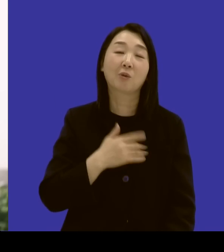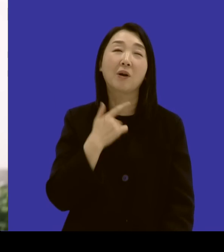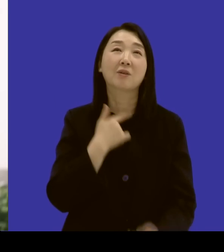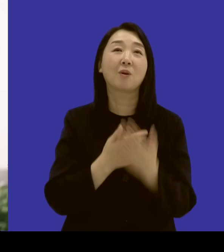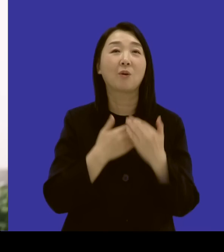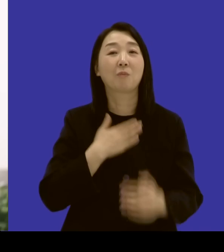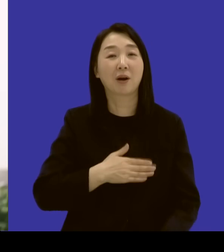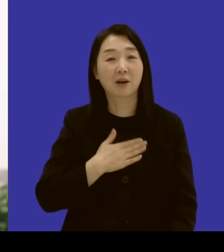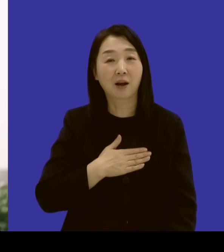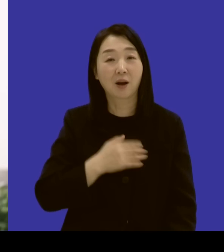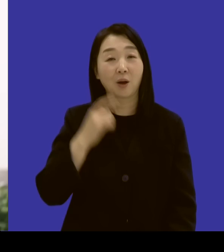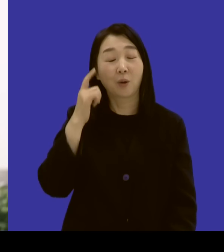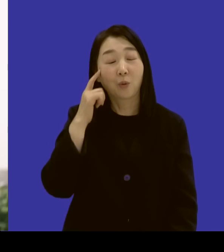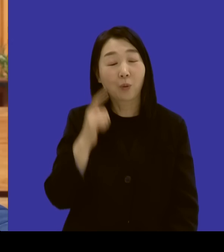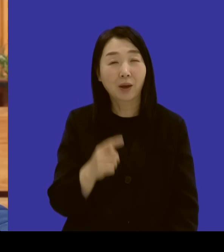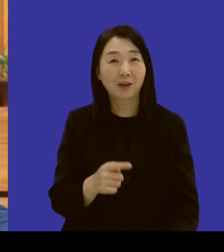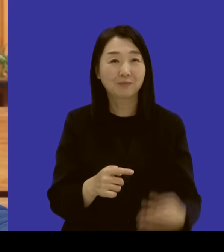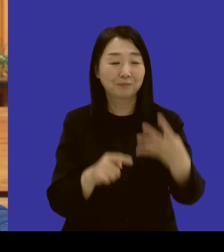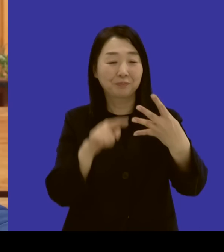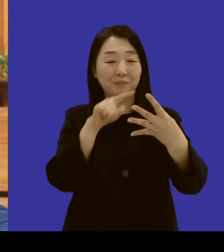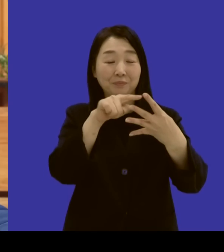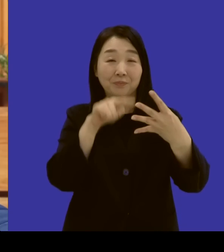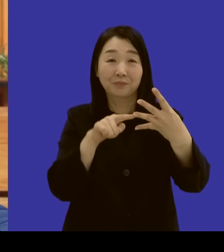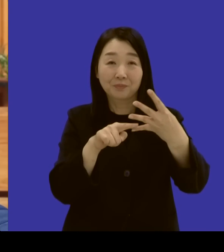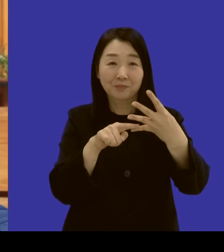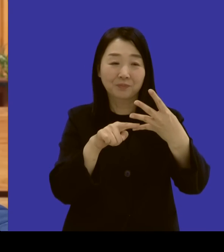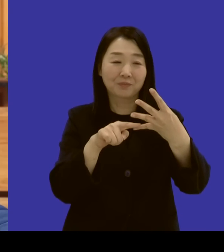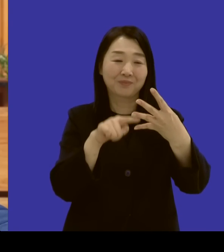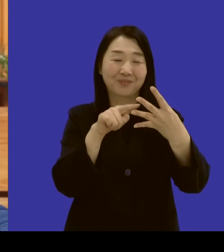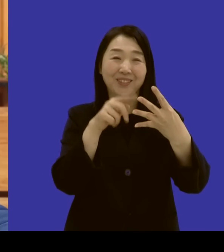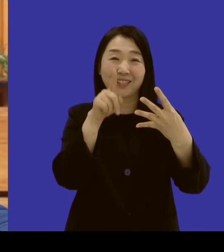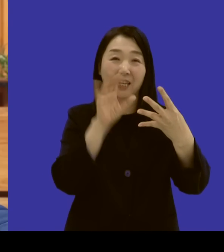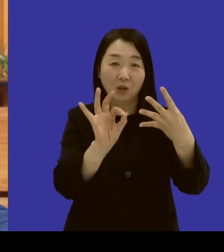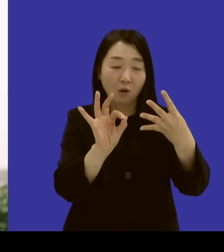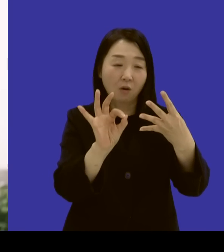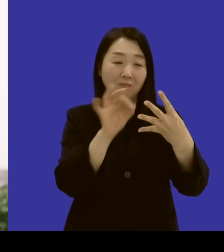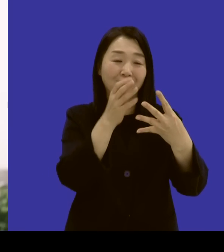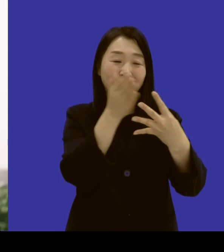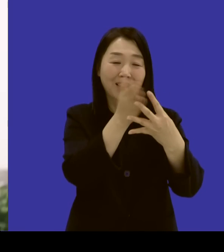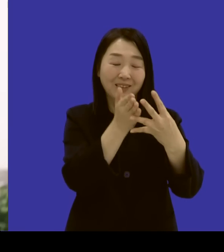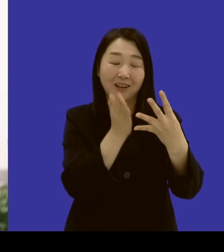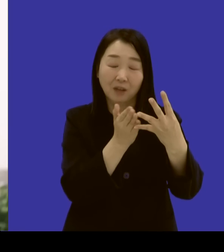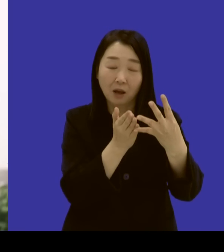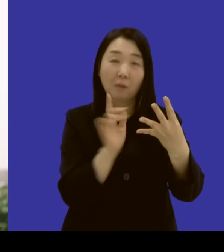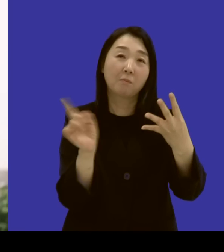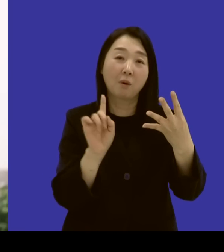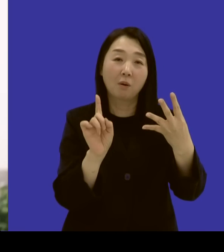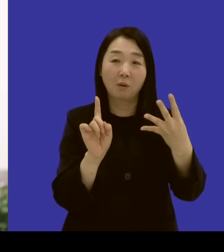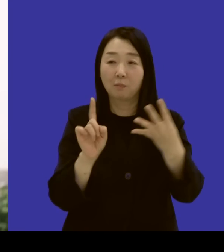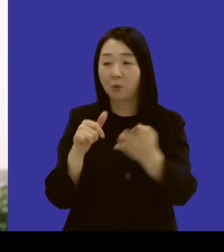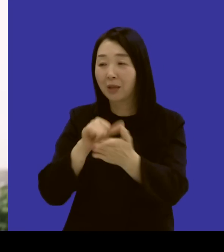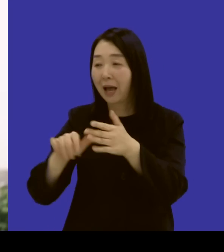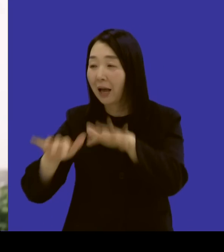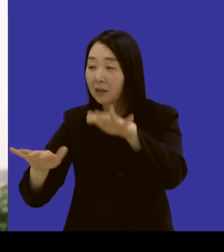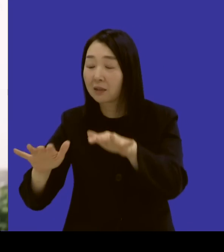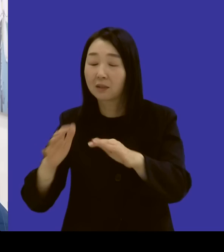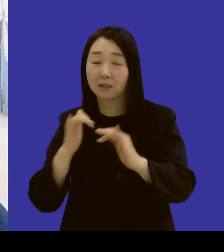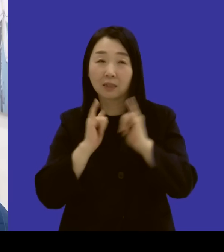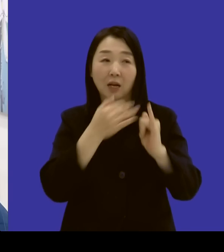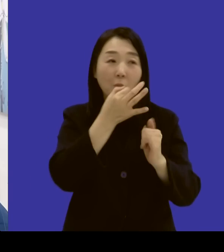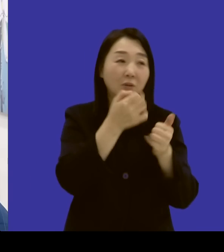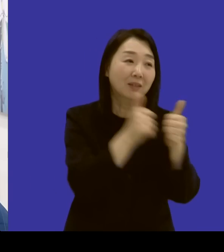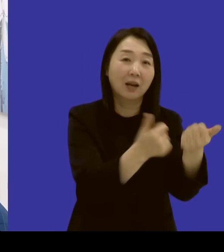되고 사성부가 얼마나 아름다운 건지 모든 악기는 사실 사람의 목소리를 따라가는 거예요. 그래서